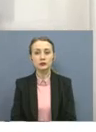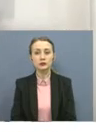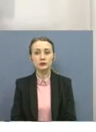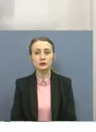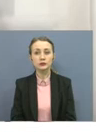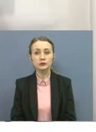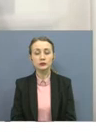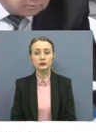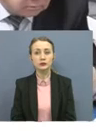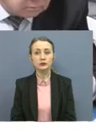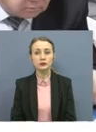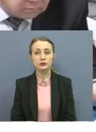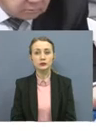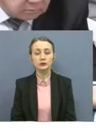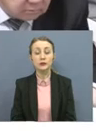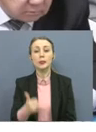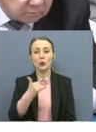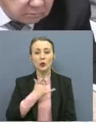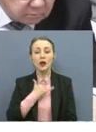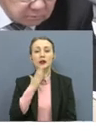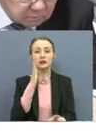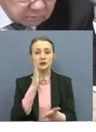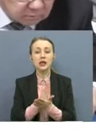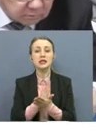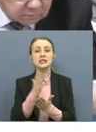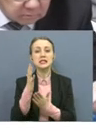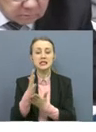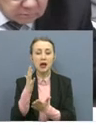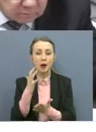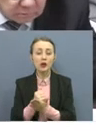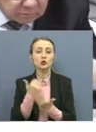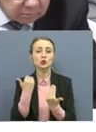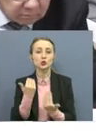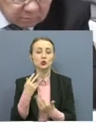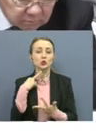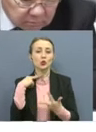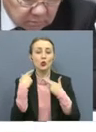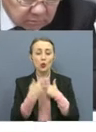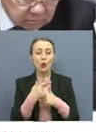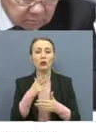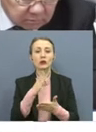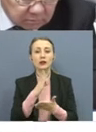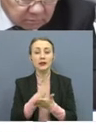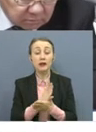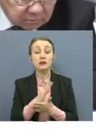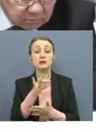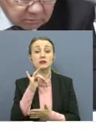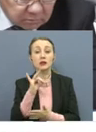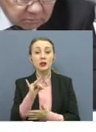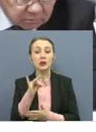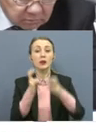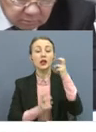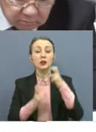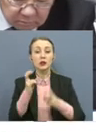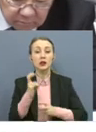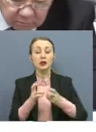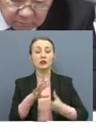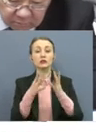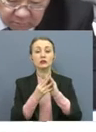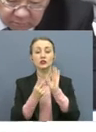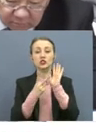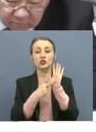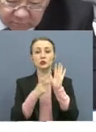Екі айға қажетті көмір қоры тек Сандықтау ауданында жеткіліксіз. Ол жақта қордың 70% ғана қалған. Тағы қосымша жеткізілмекші.